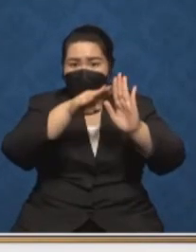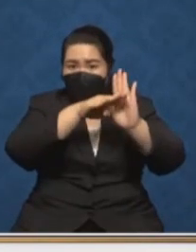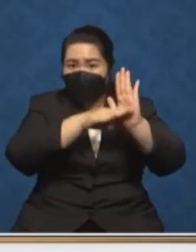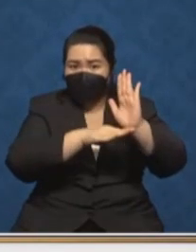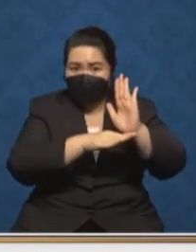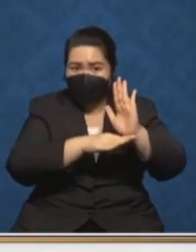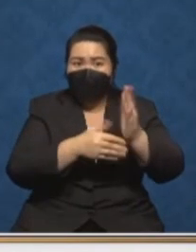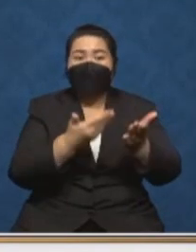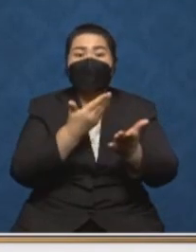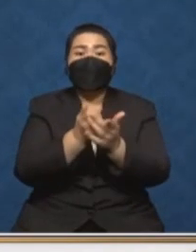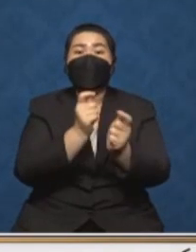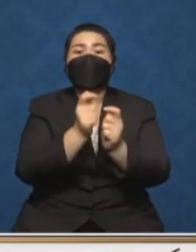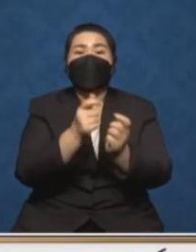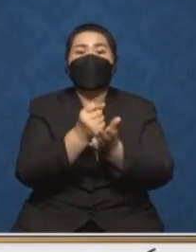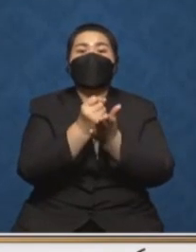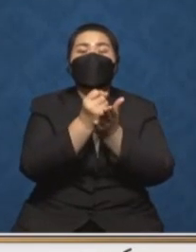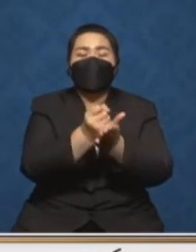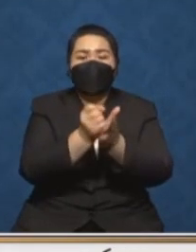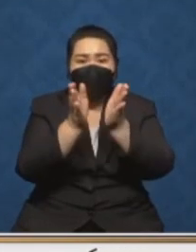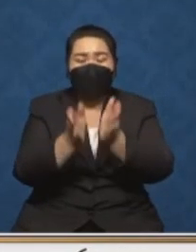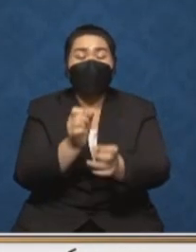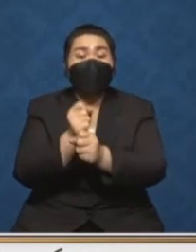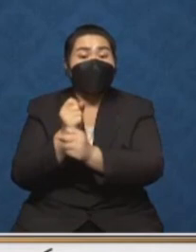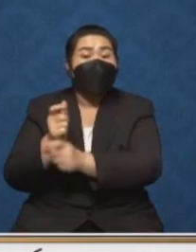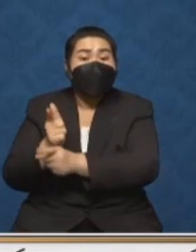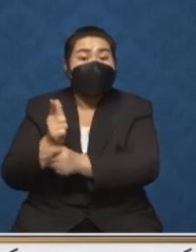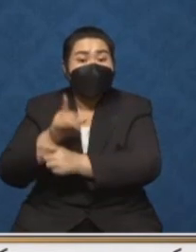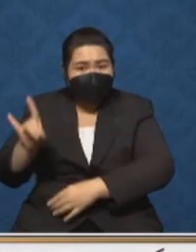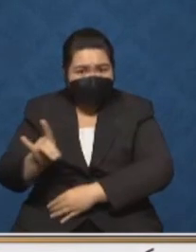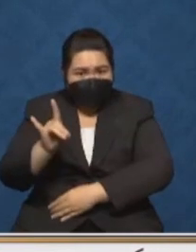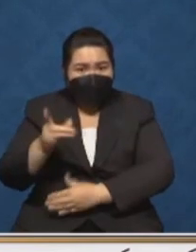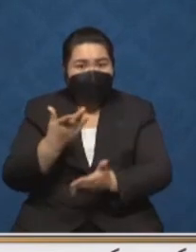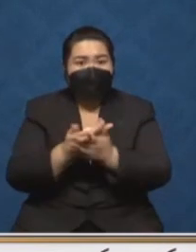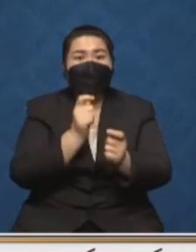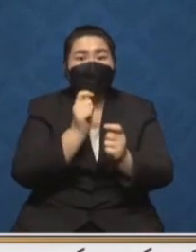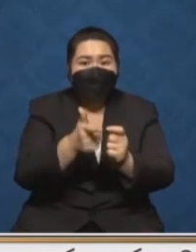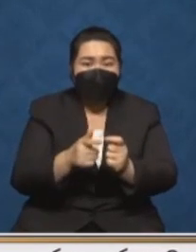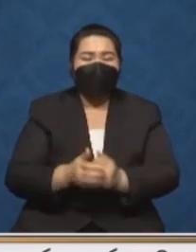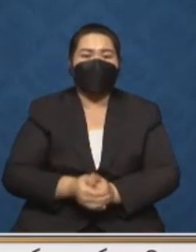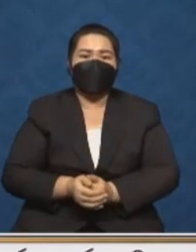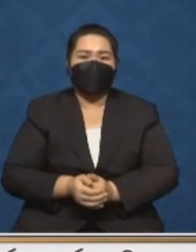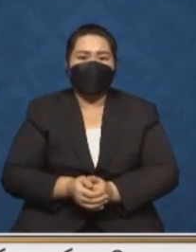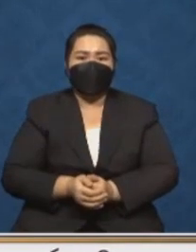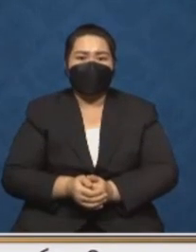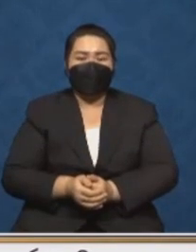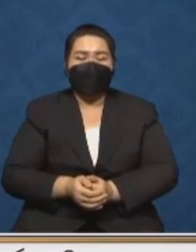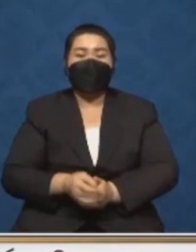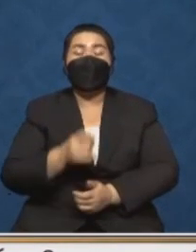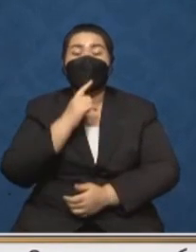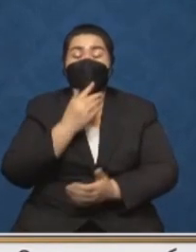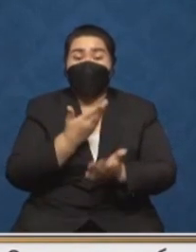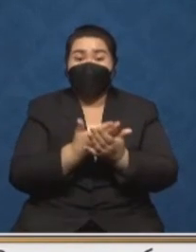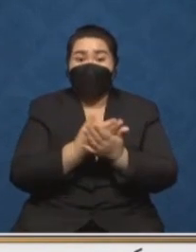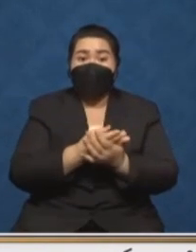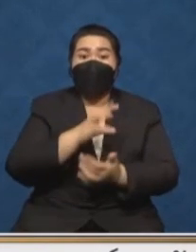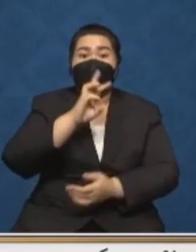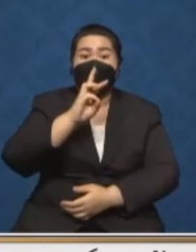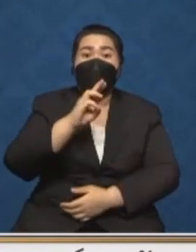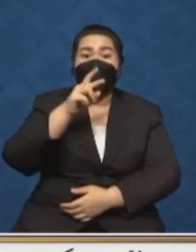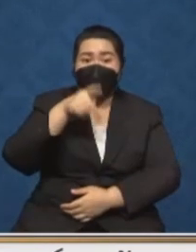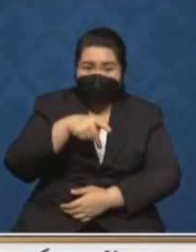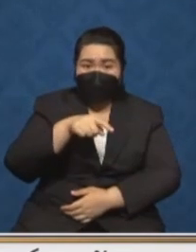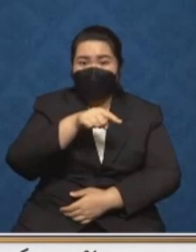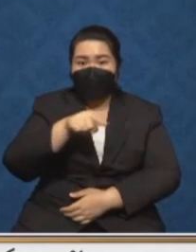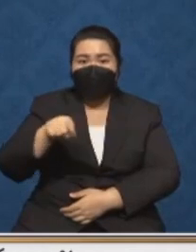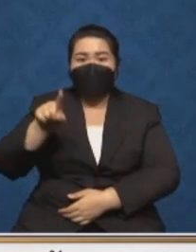จ่ายเงินชดเทยเยวยาให้เกศตกรในราคา 6,000 บาท ถึง 22,000 บาท ต่อ